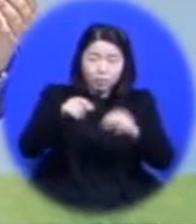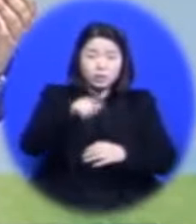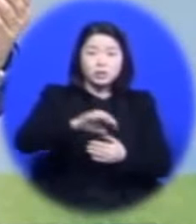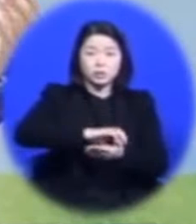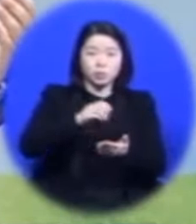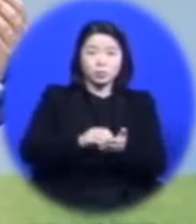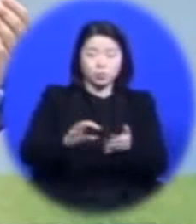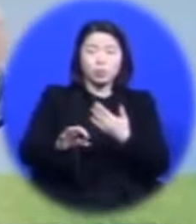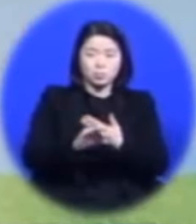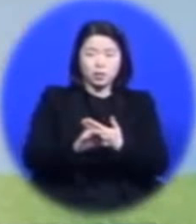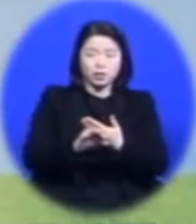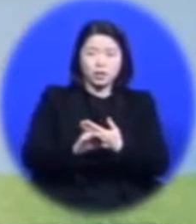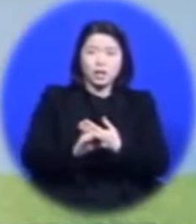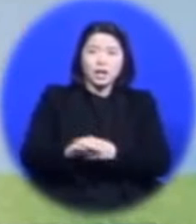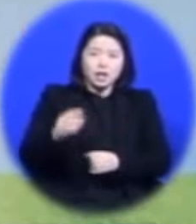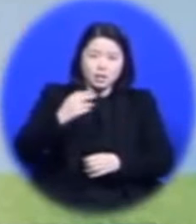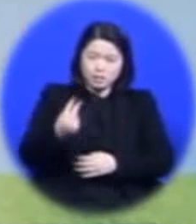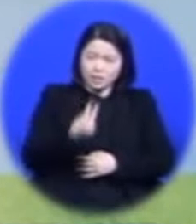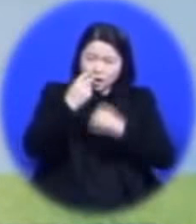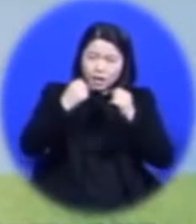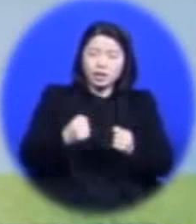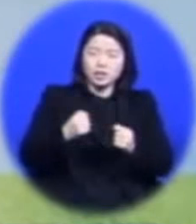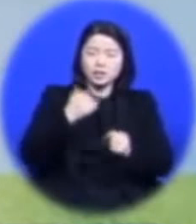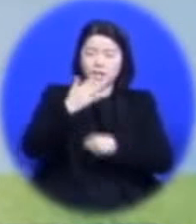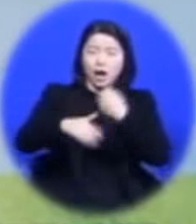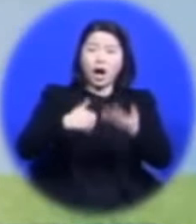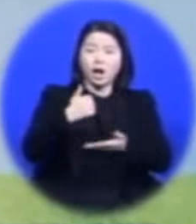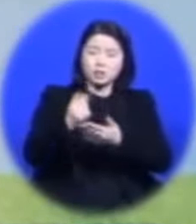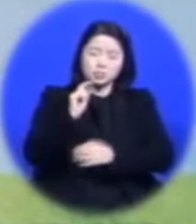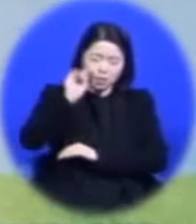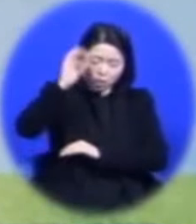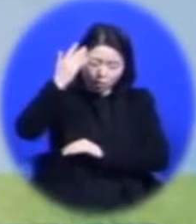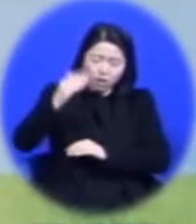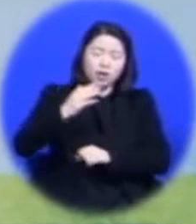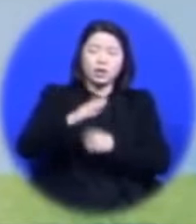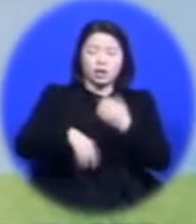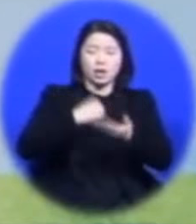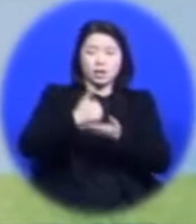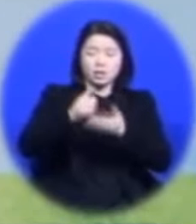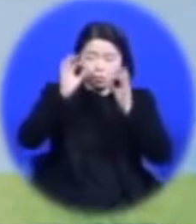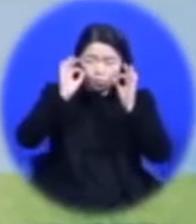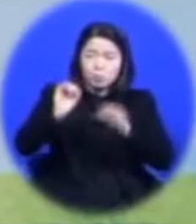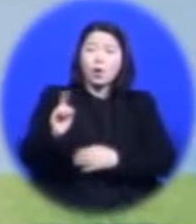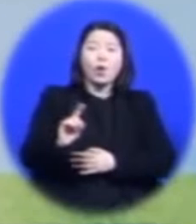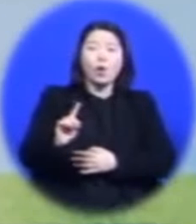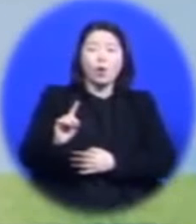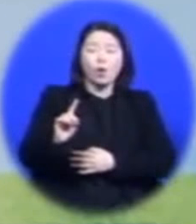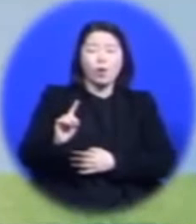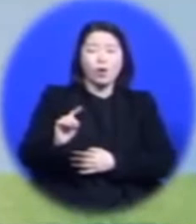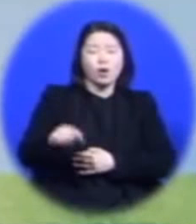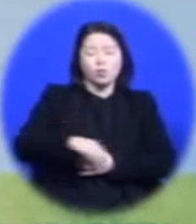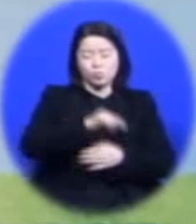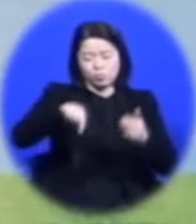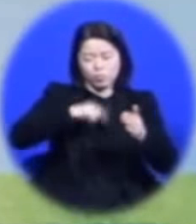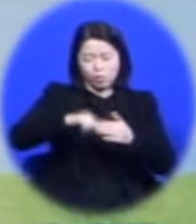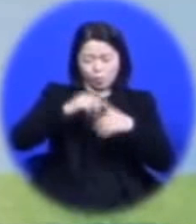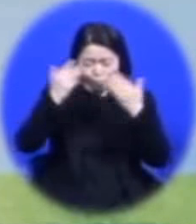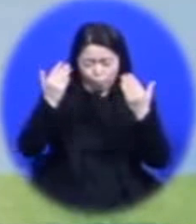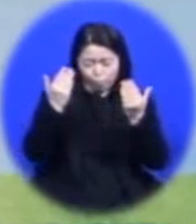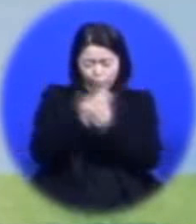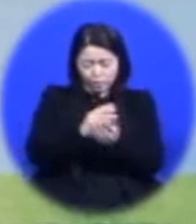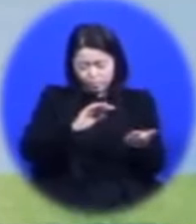하나님을 살아계신 하나님을 만나면 어떤 일이 벌어질까요 우리 속이 완전히 뒤집어져